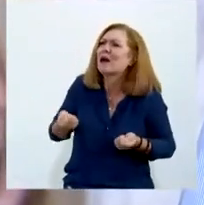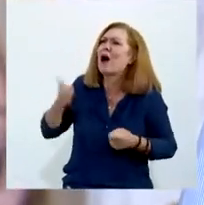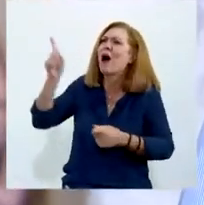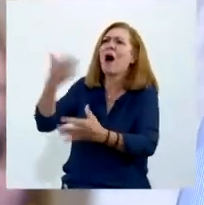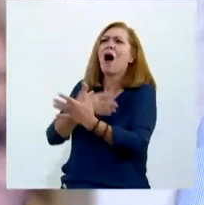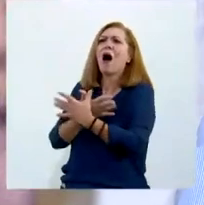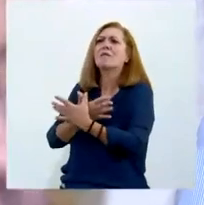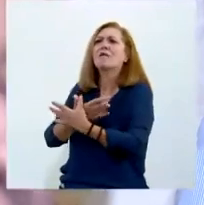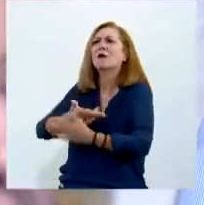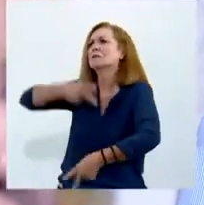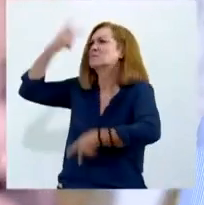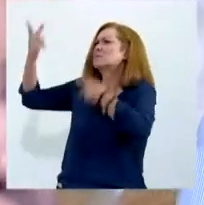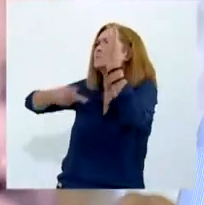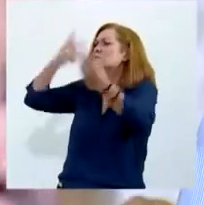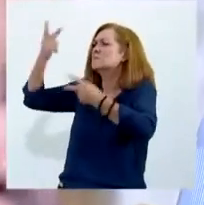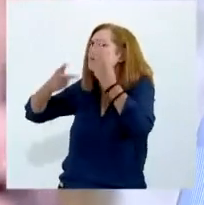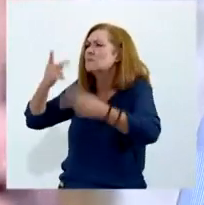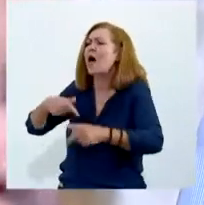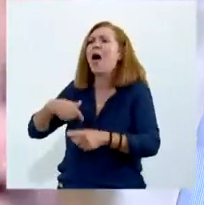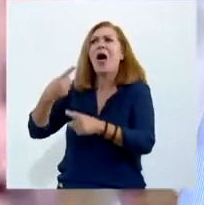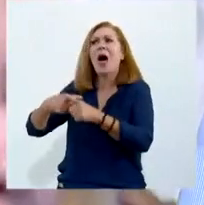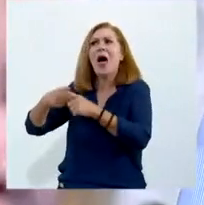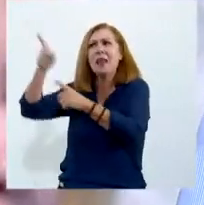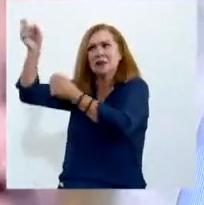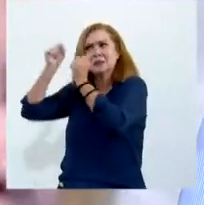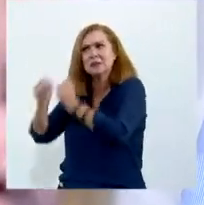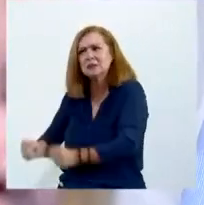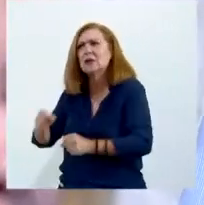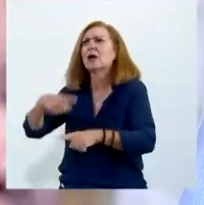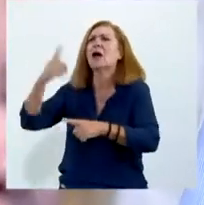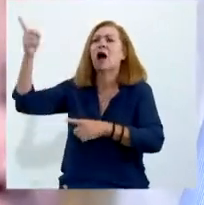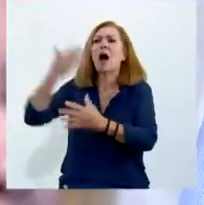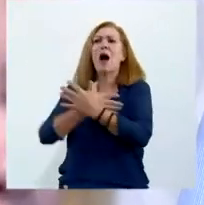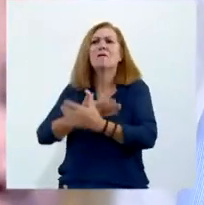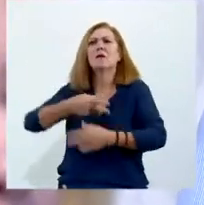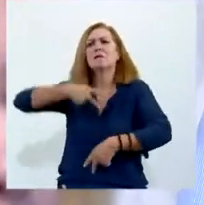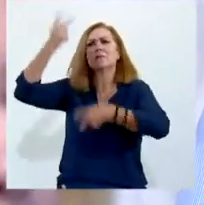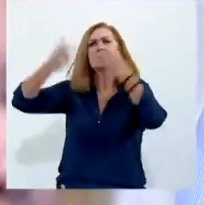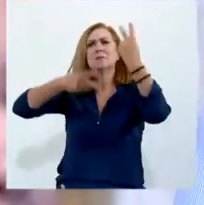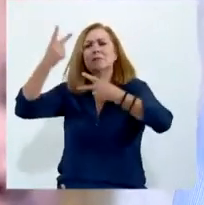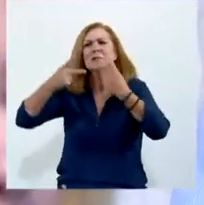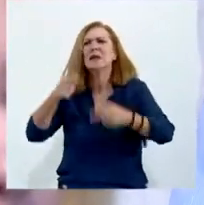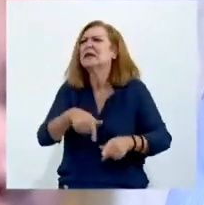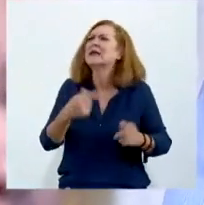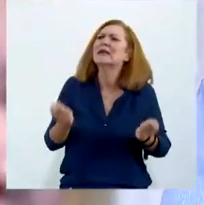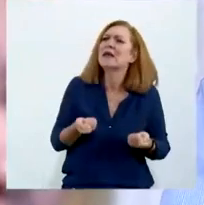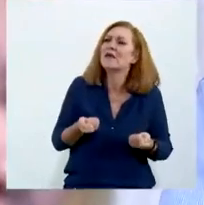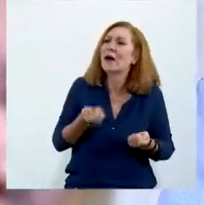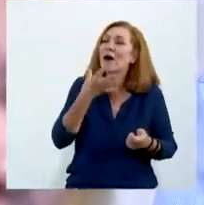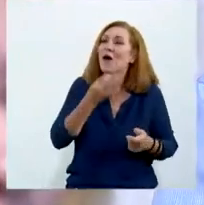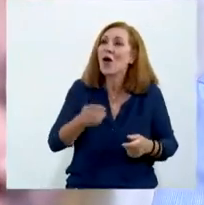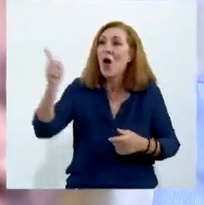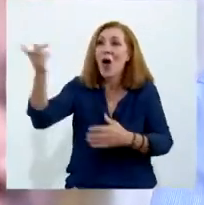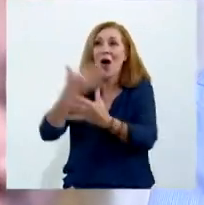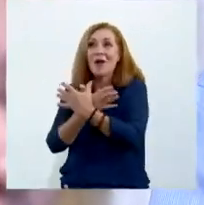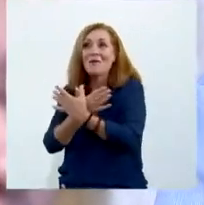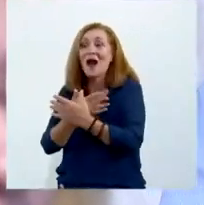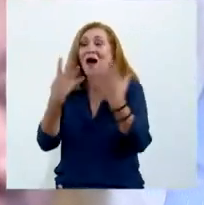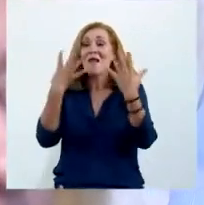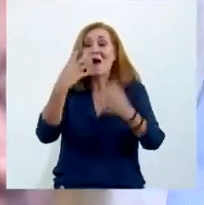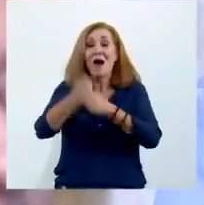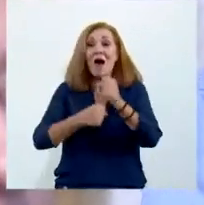των τυράννων απέναντι στην ελληνική μειονότητα, με δεδομένο κιόλας ότι η Αλβανία είναι και μια υποψήφια προς ένταξη χώρα για σχεδόν 9 χρόνια.